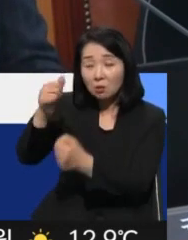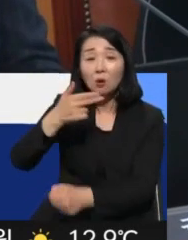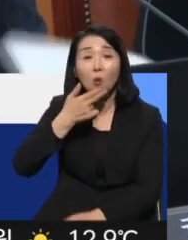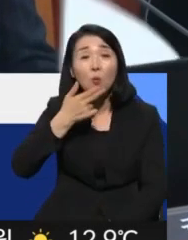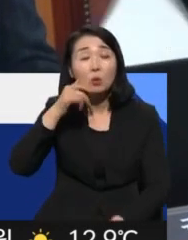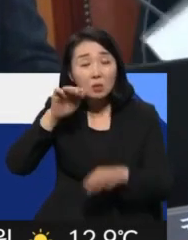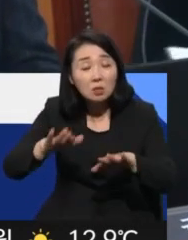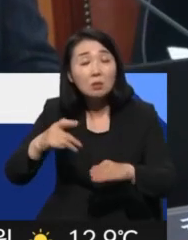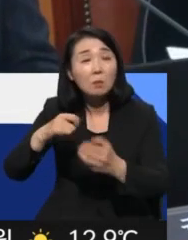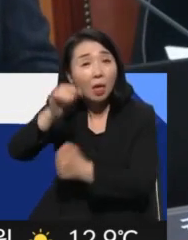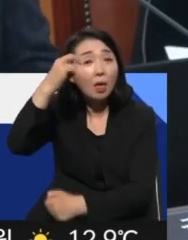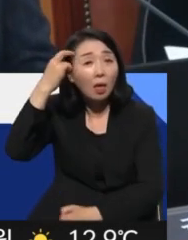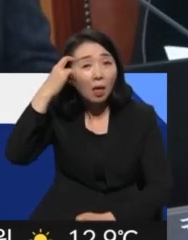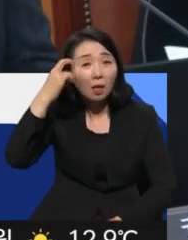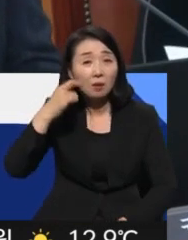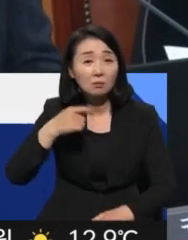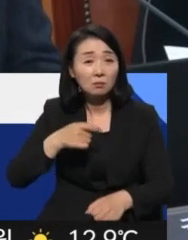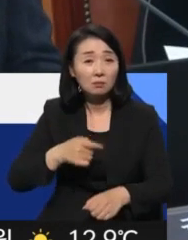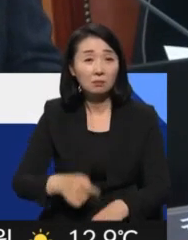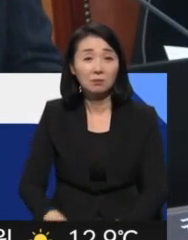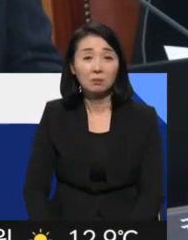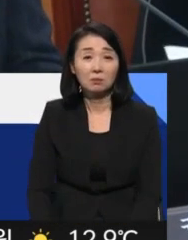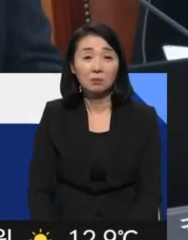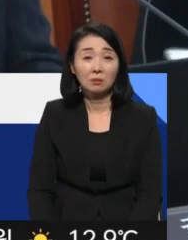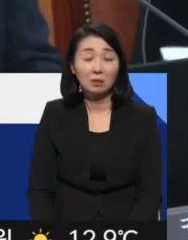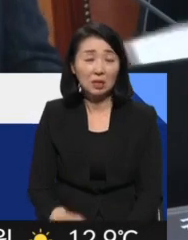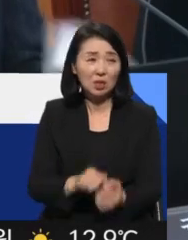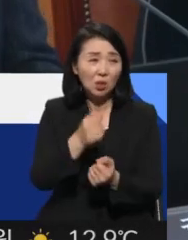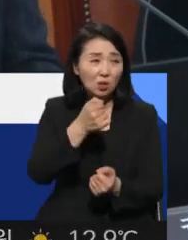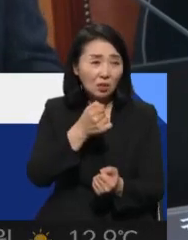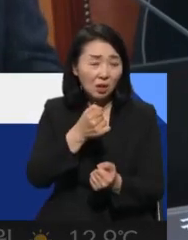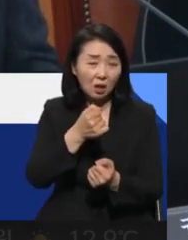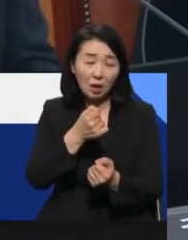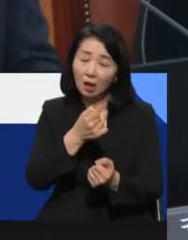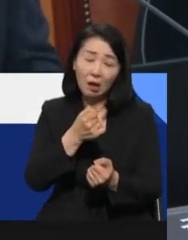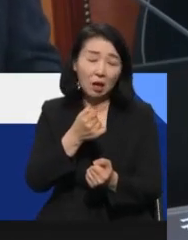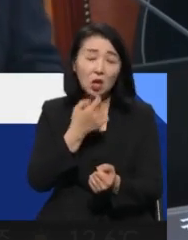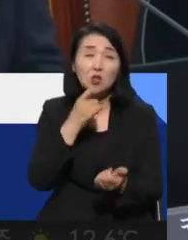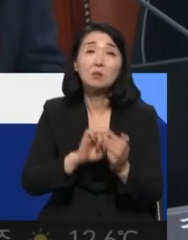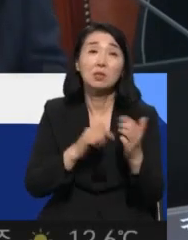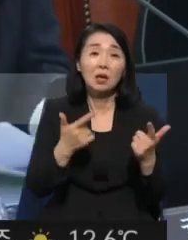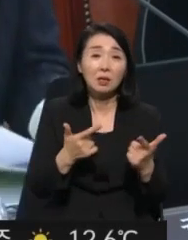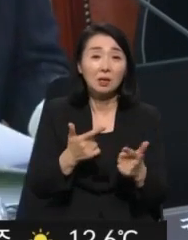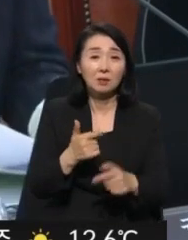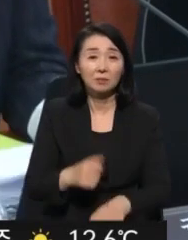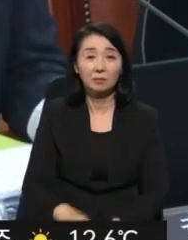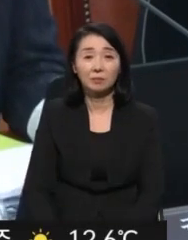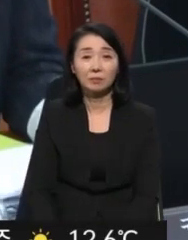쉬운 영장은 아니었기 때문에요. 저희 마지막까지... 아니.